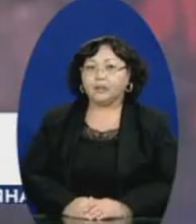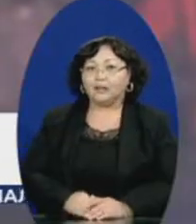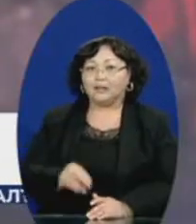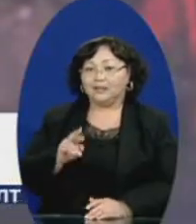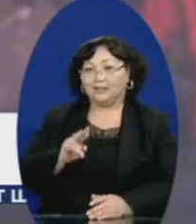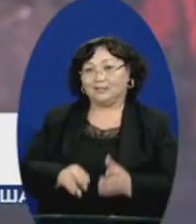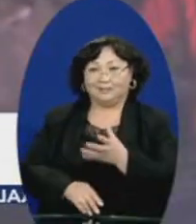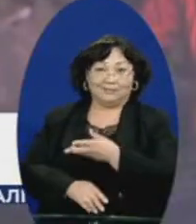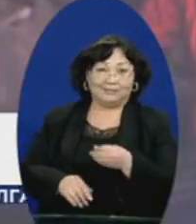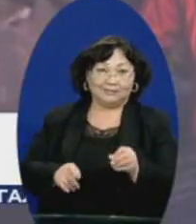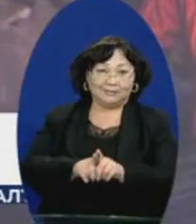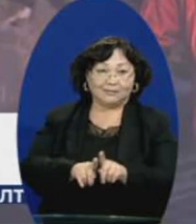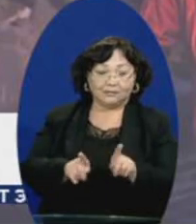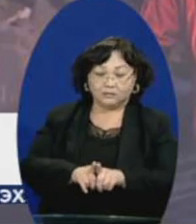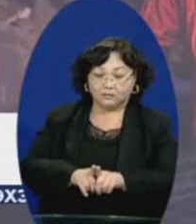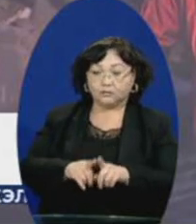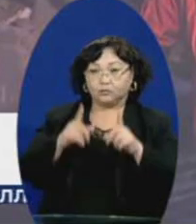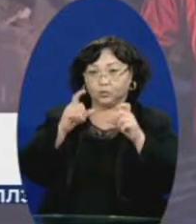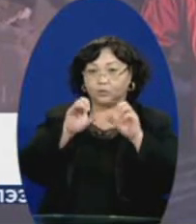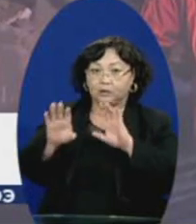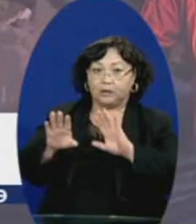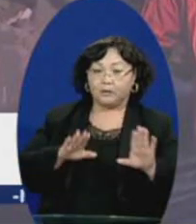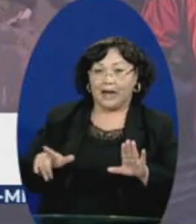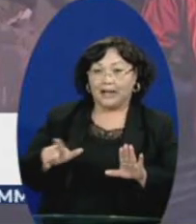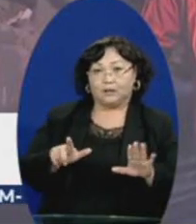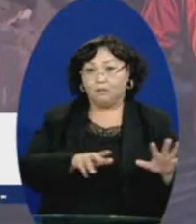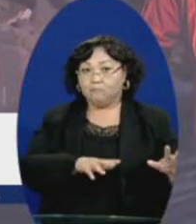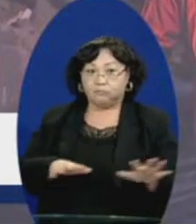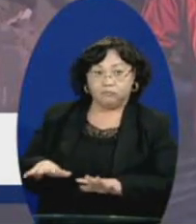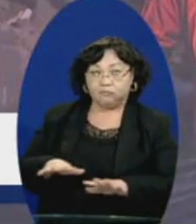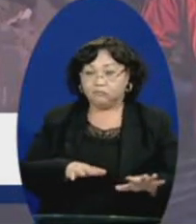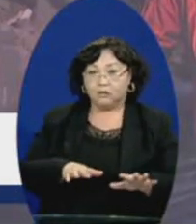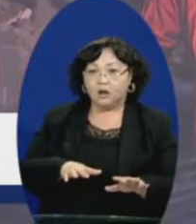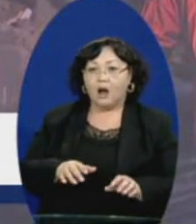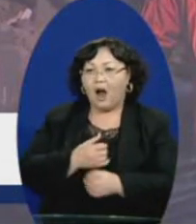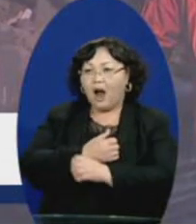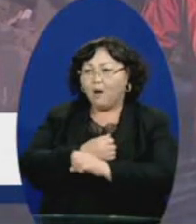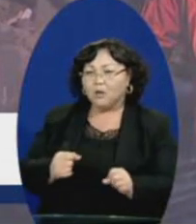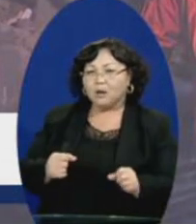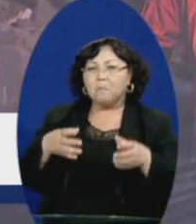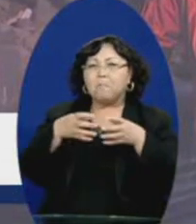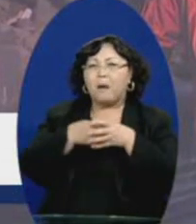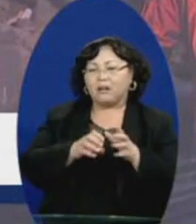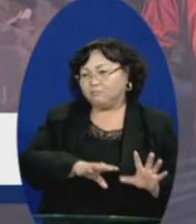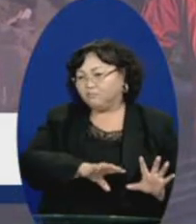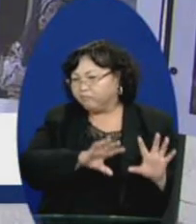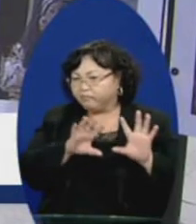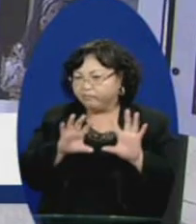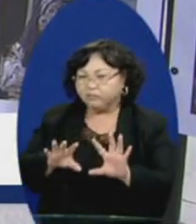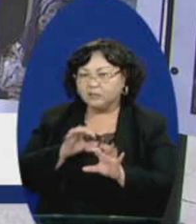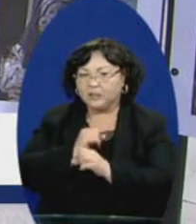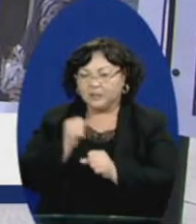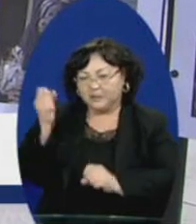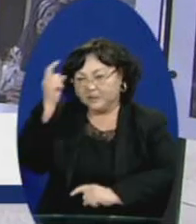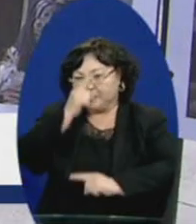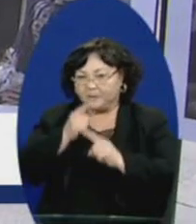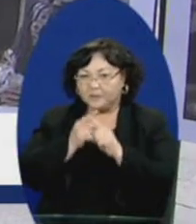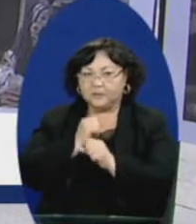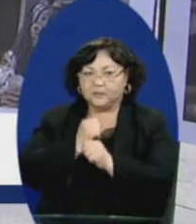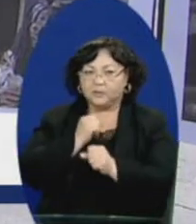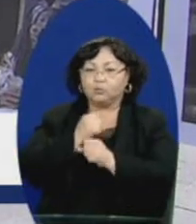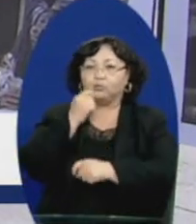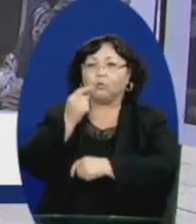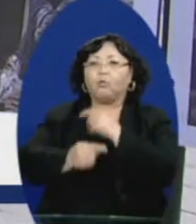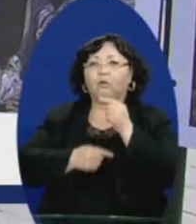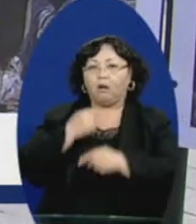үнтэй ижил үзэсгэлэнд дэлгэцсэн бүтээлүүд газар хөдлөлтийн голомтонд аврах багийнхан ямар хүнд нөхцөлд яаж төвчээр гарган ажилласныг